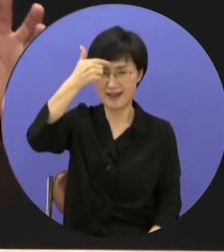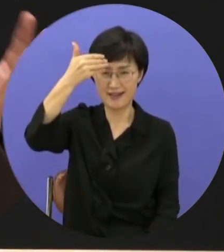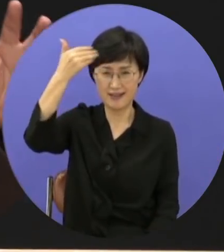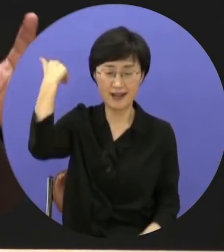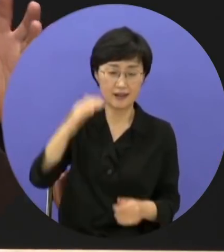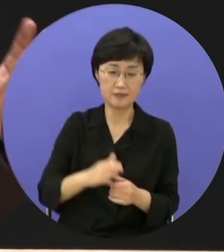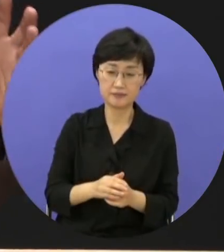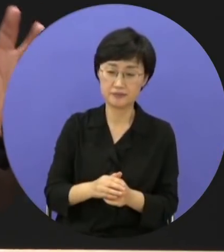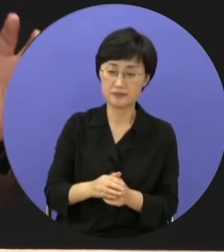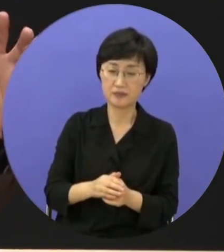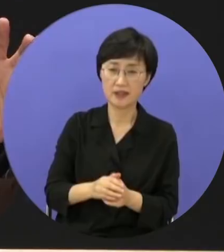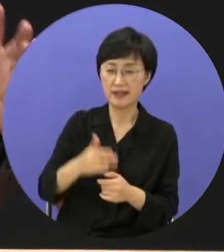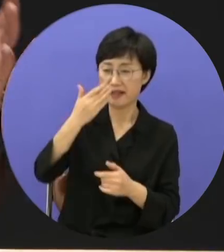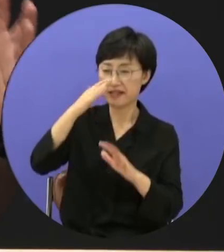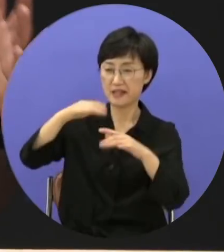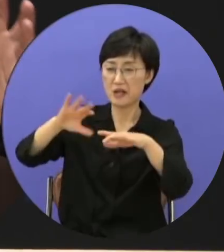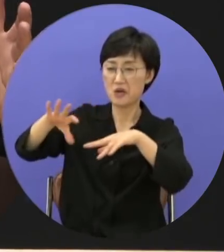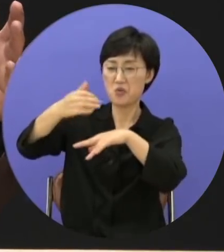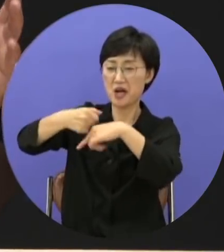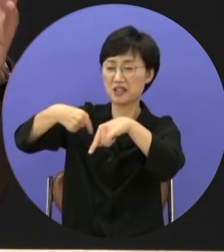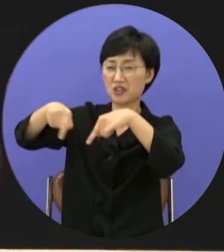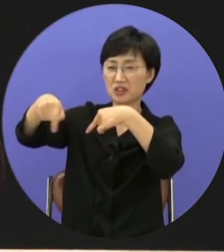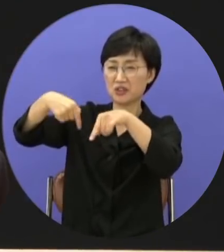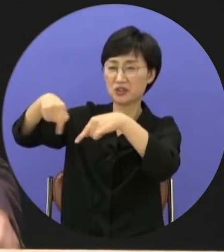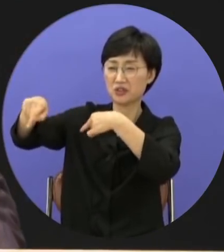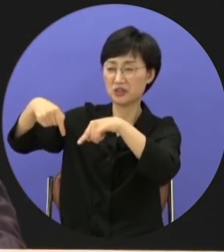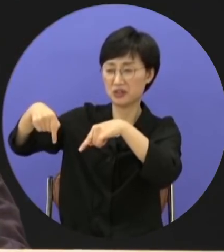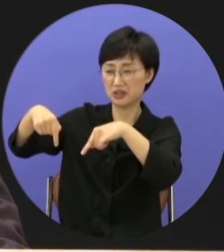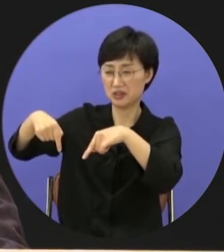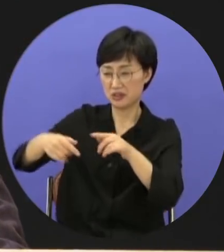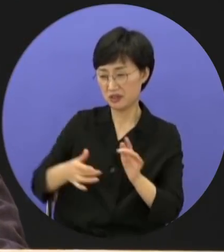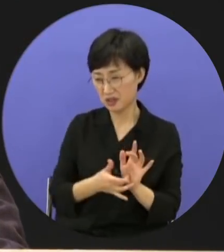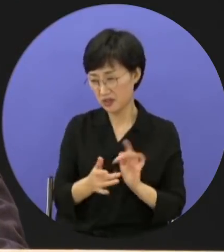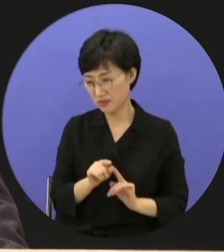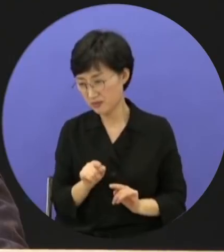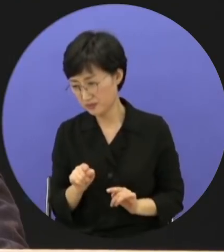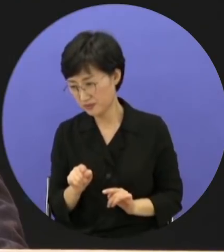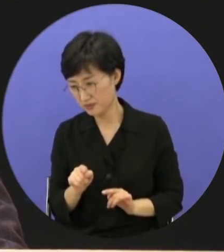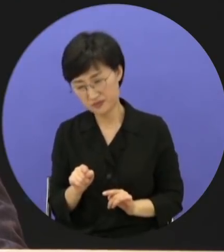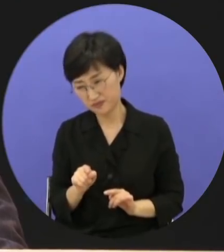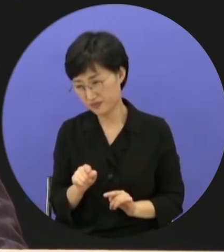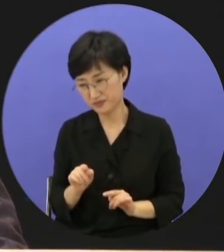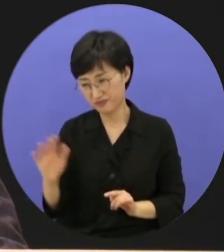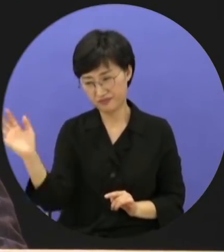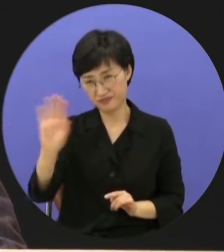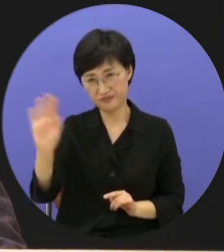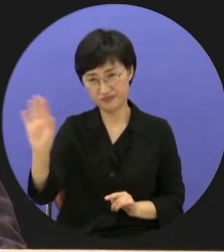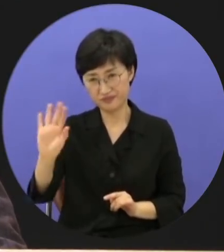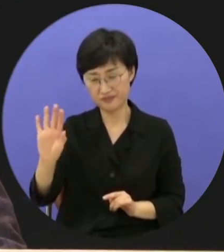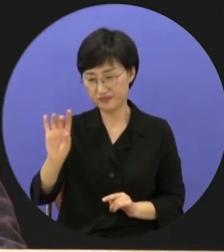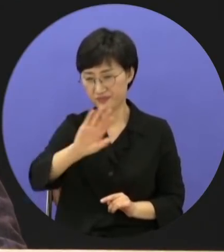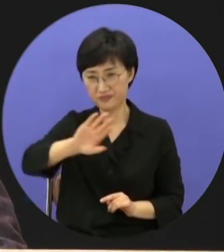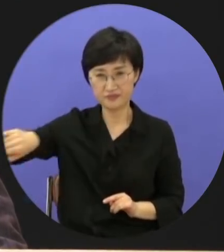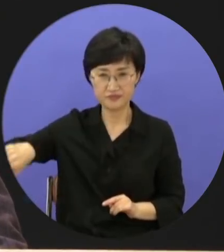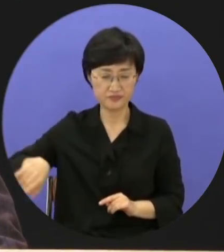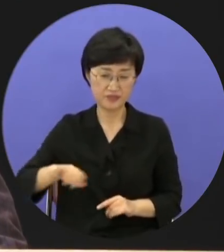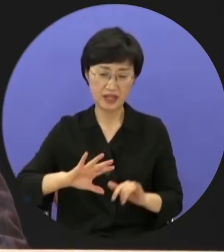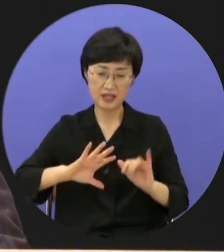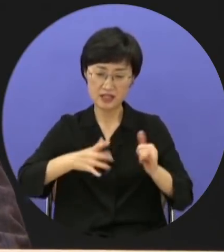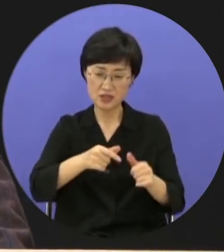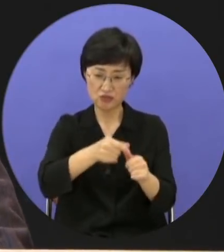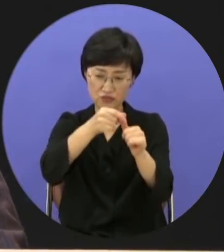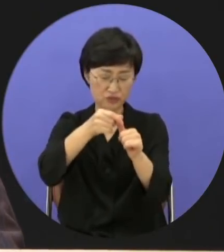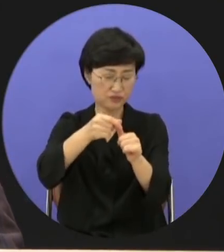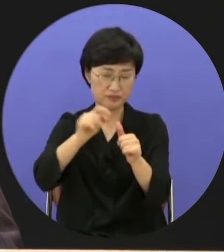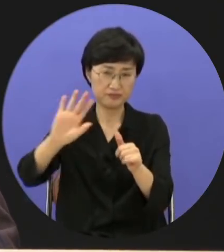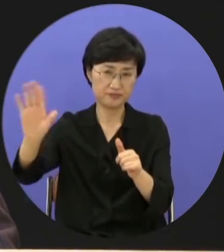정치 혈안이 돼 있는 그 사람들에게 나타나 본들. 알아듣지 못하고 세상 구원할 수가 없어요. At that time, there was a political